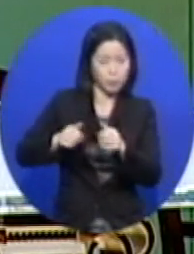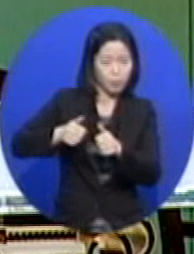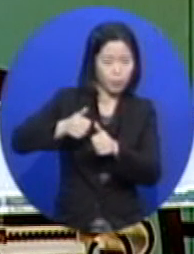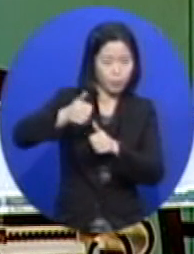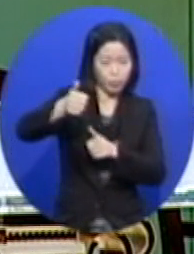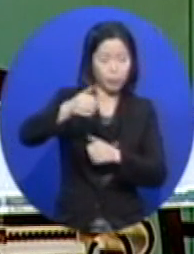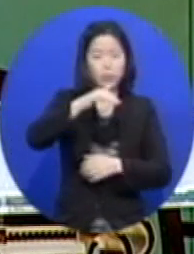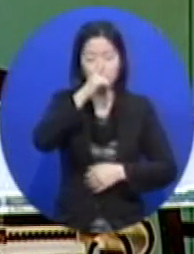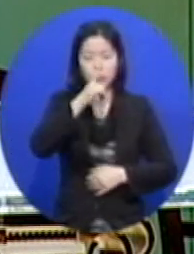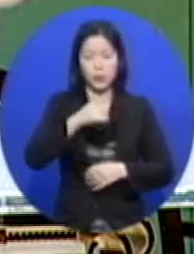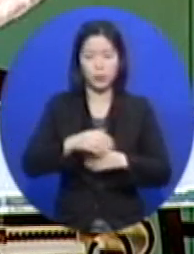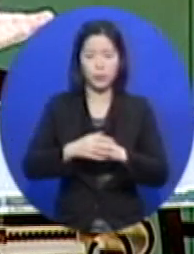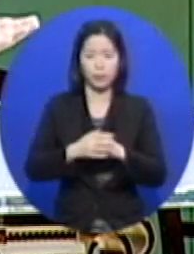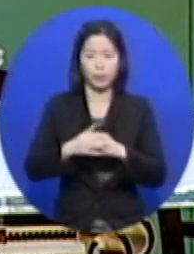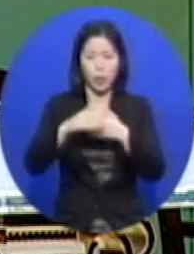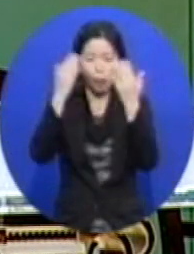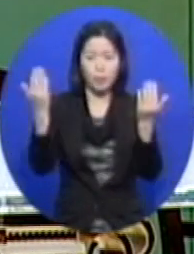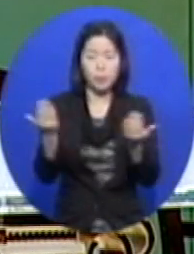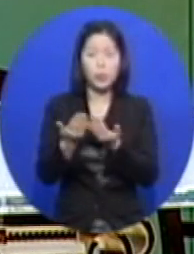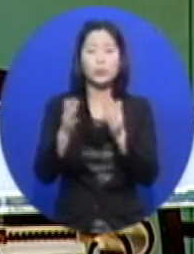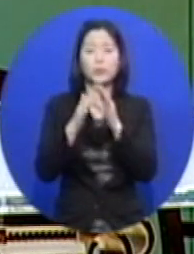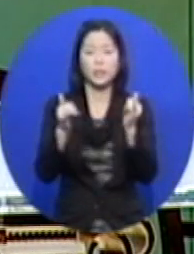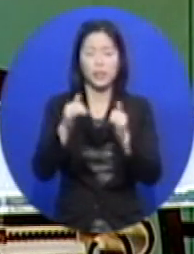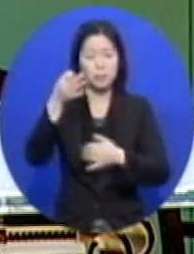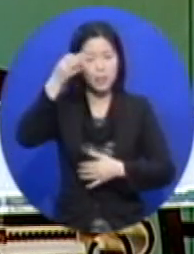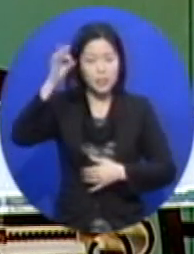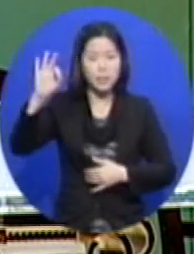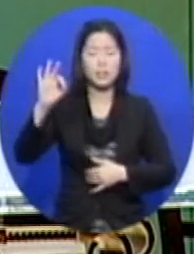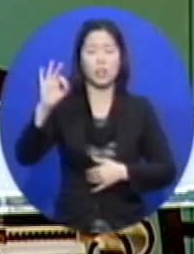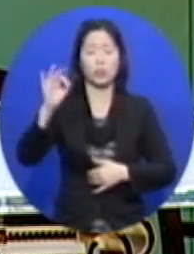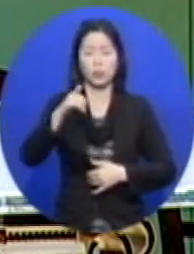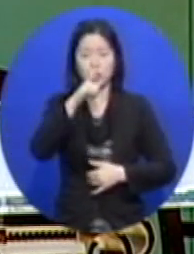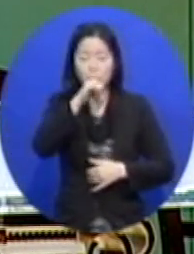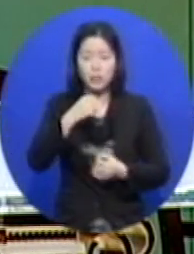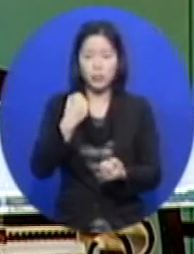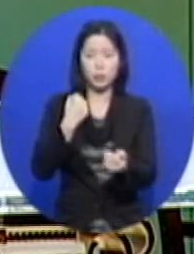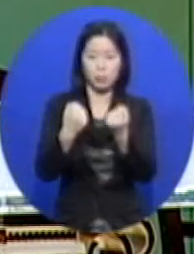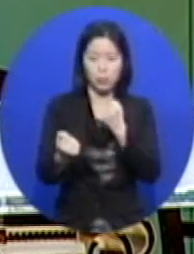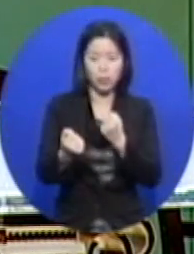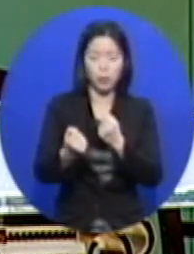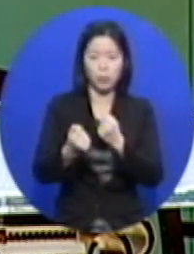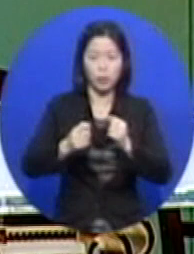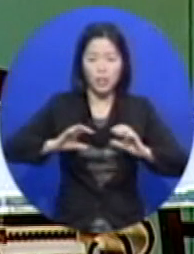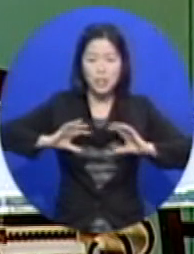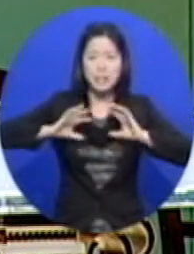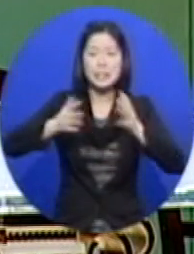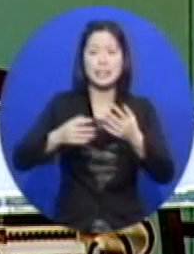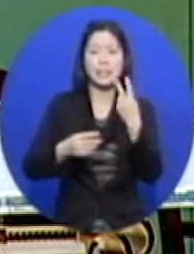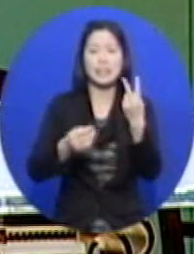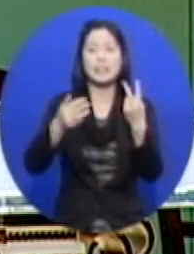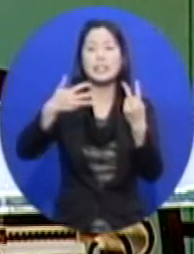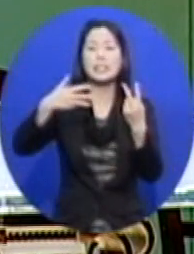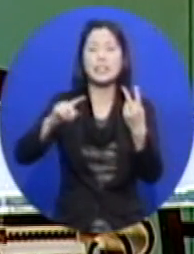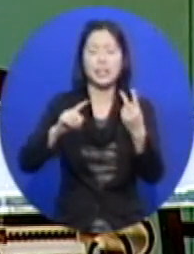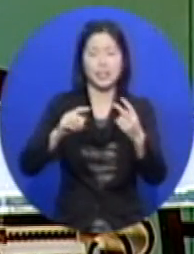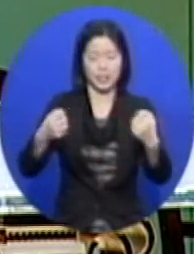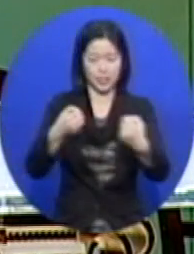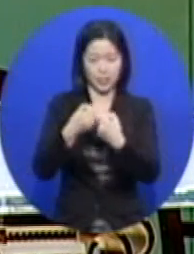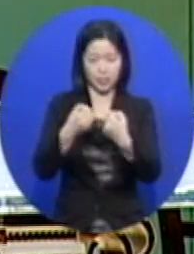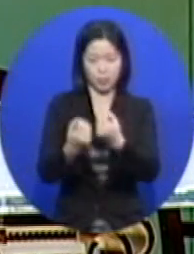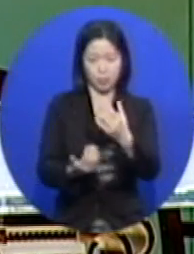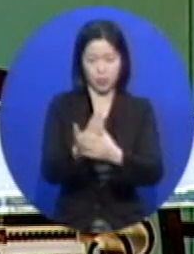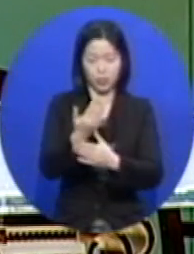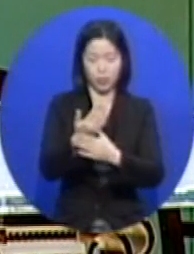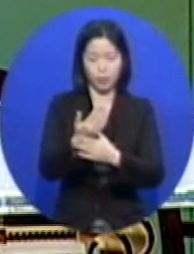사람들이 다 인정하고 있음에도 불구하고 세계 제 2차 대전을 일으킵니다 히틀러는 사람